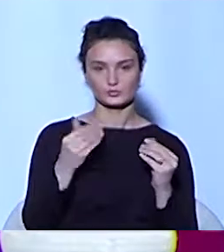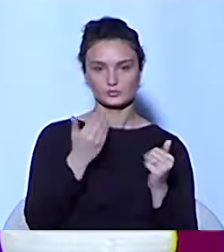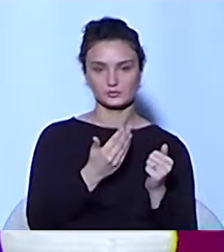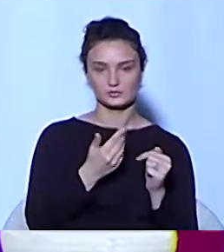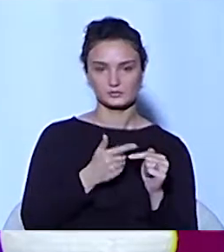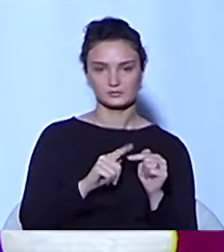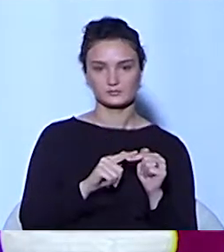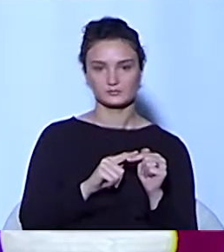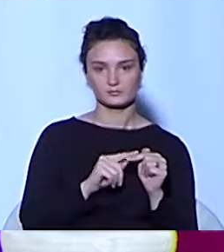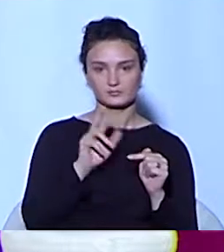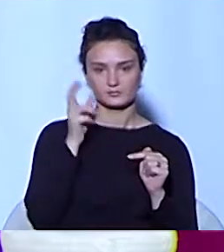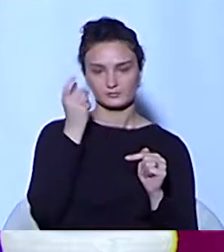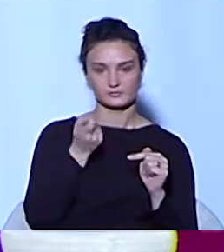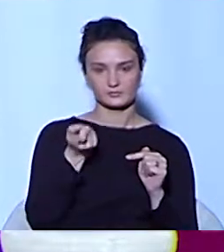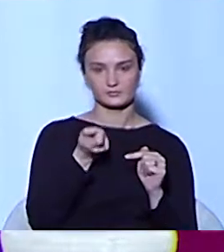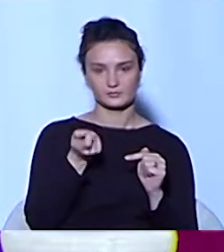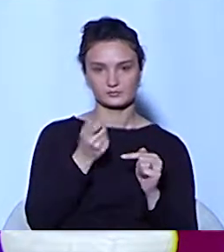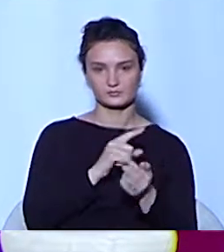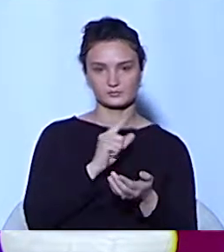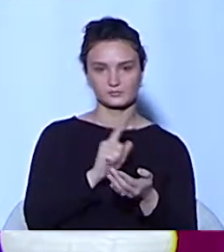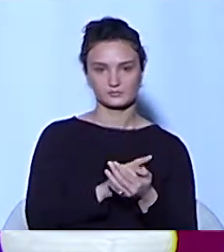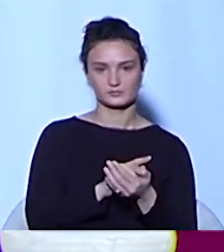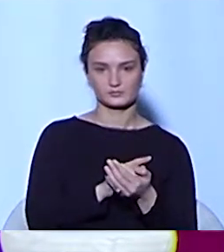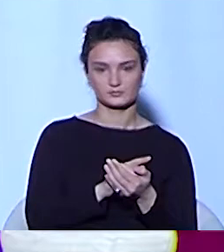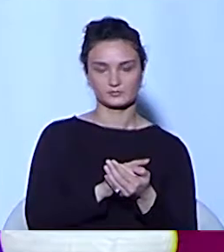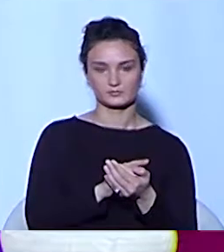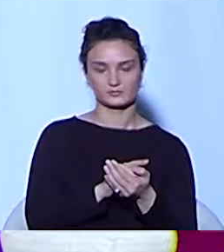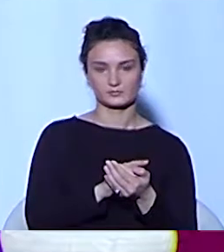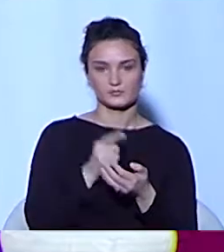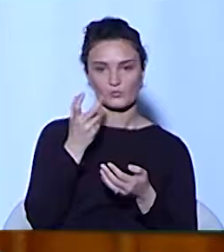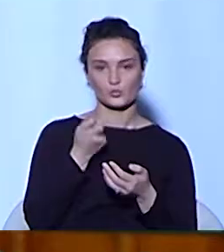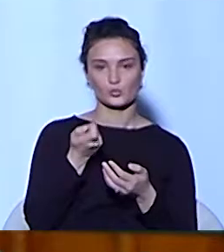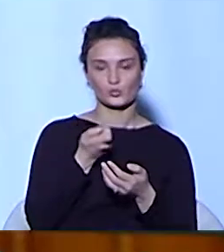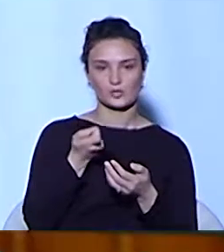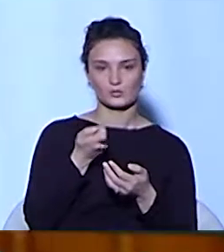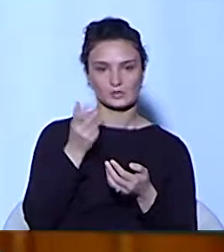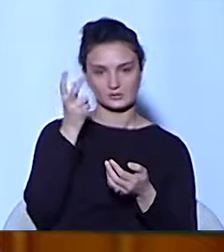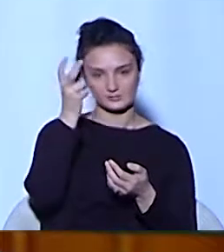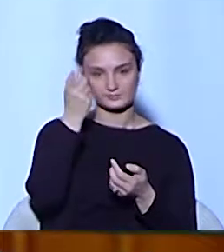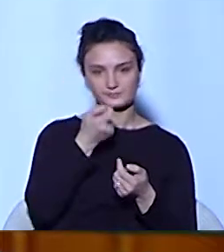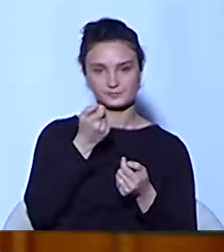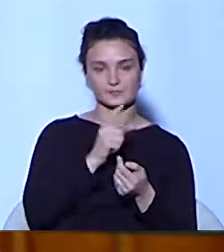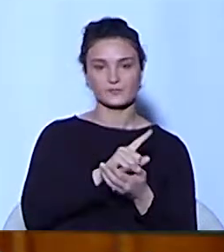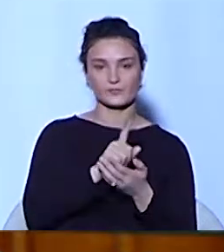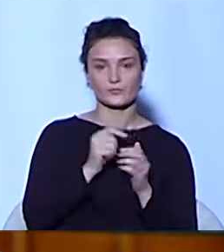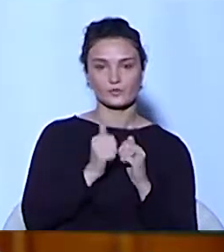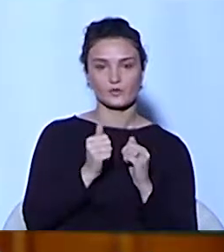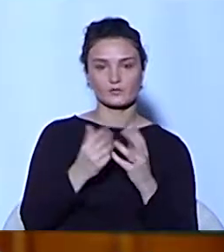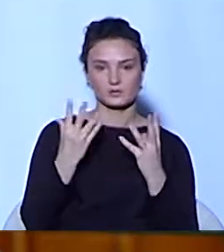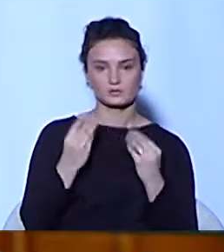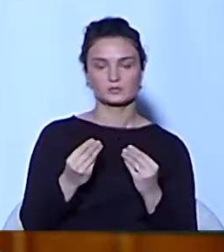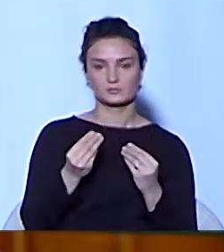მოთავსებული, ამ შემთხვევაში ლიმონი და ციციბურა არის მარცვლეულის და ბურღულეულის ზონაში. Ასევე ყოველდღიურ